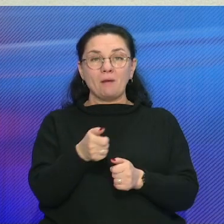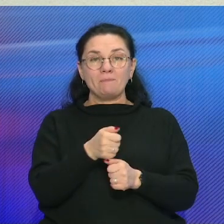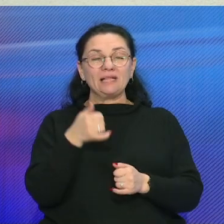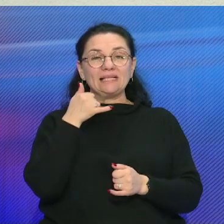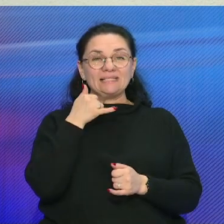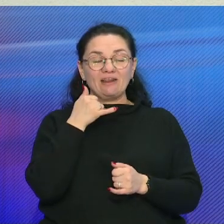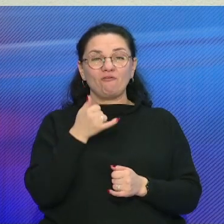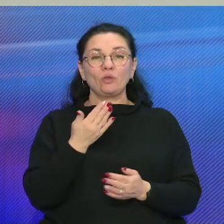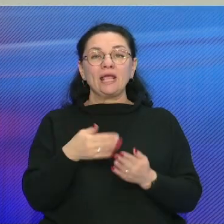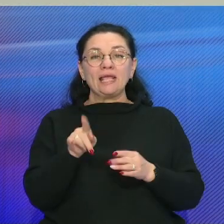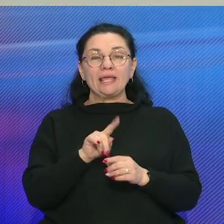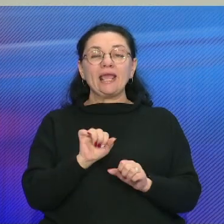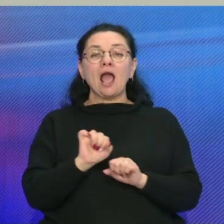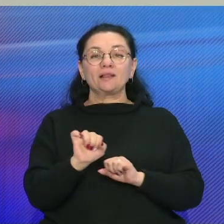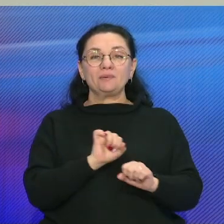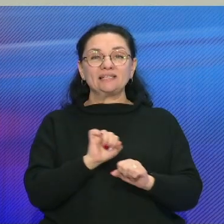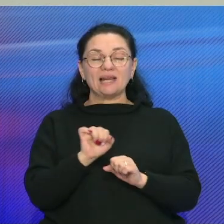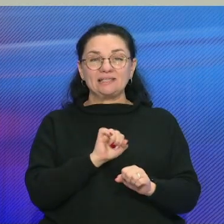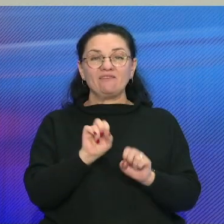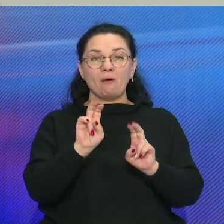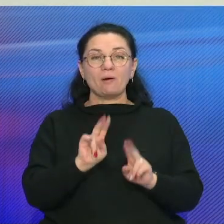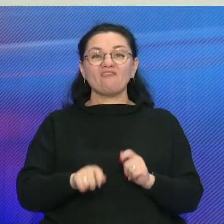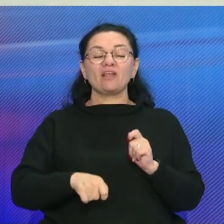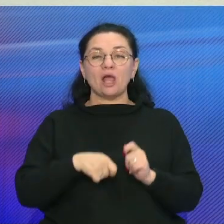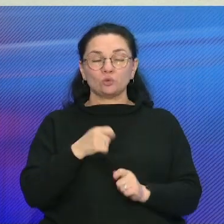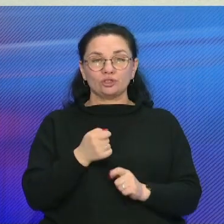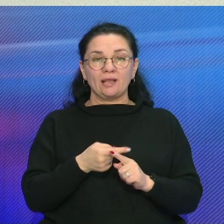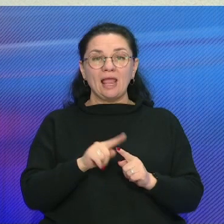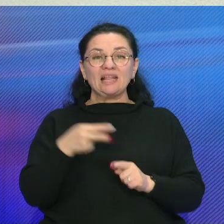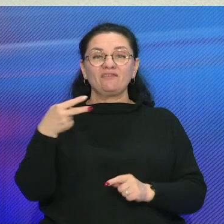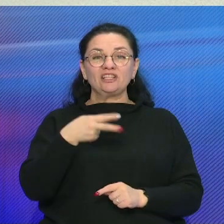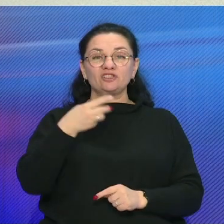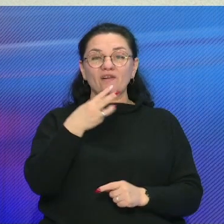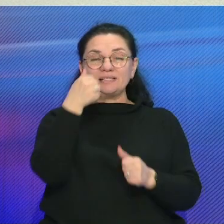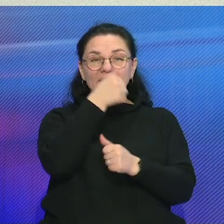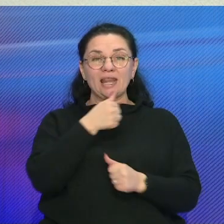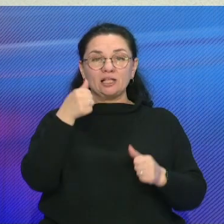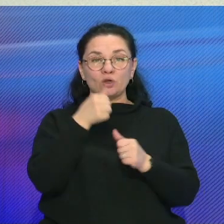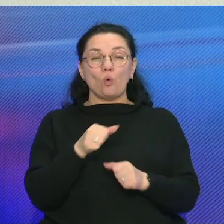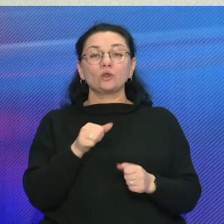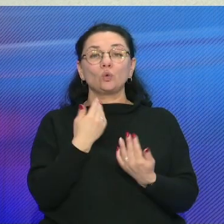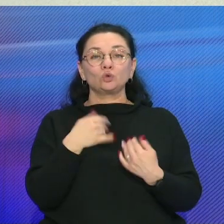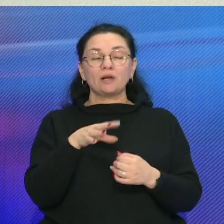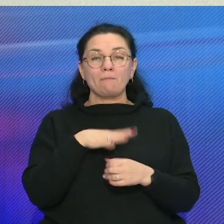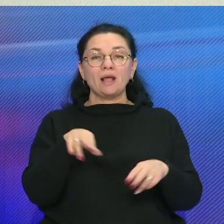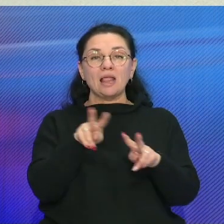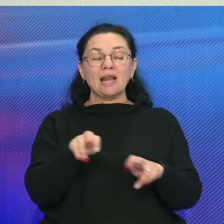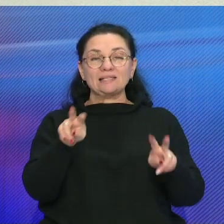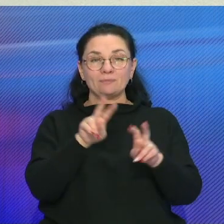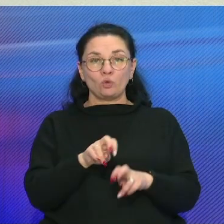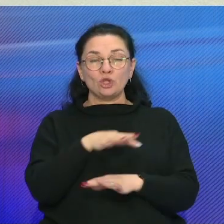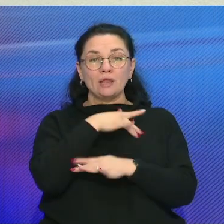средства совершения административного правонарушения. Всего за 2023 год судами Гродненской области рассмотрено более 50 дел